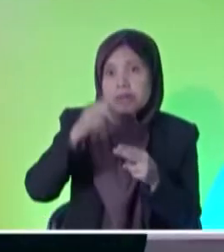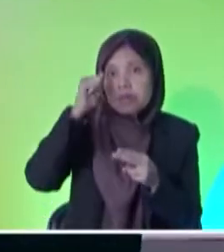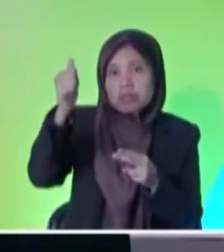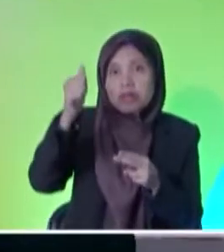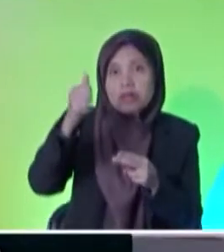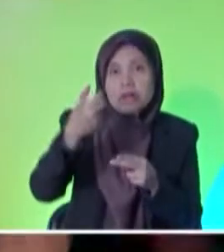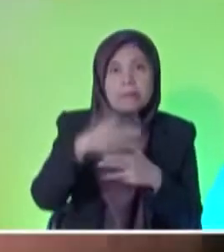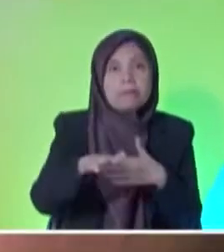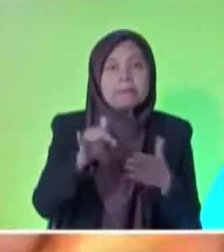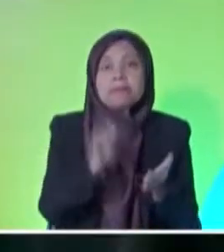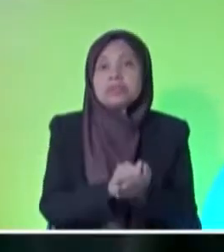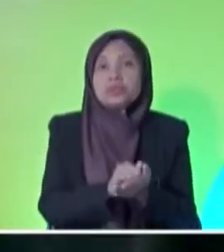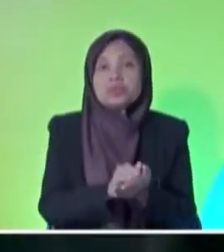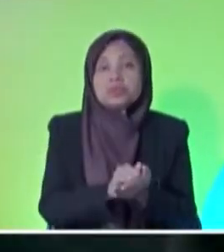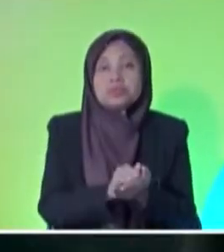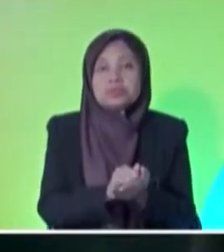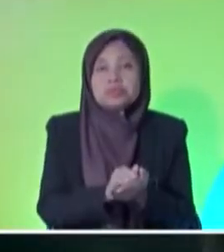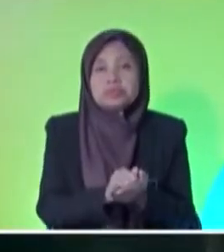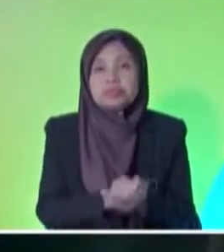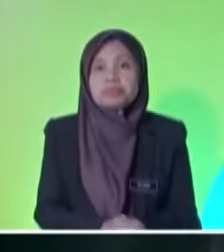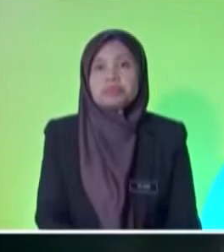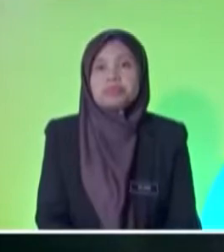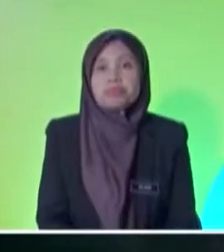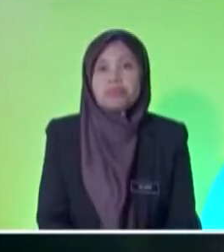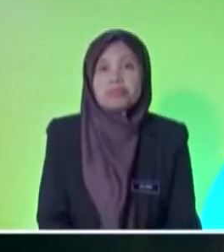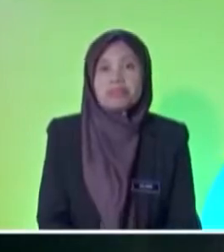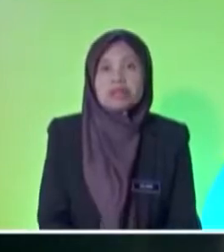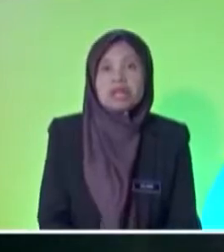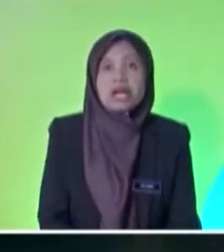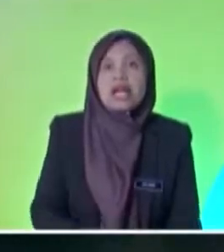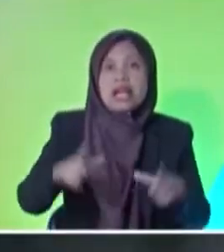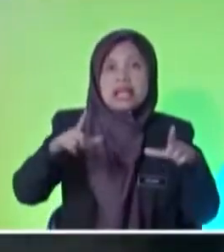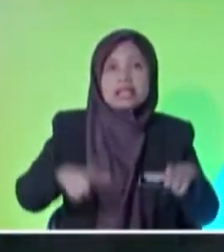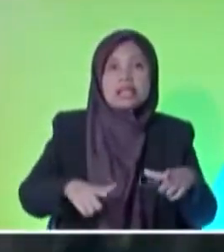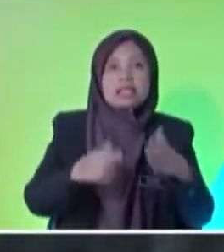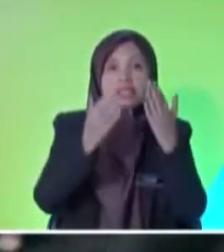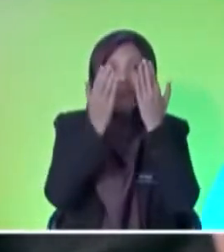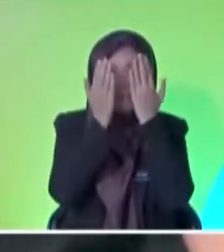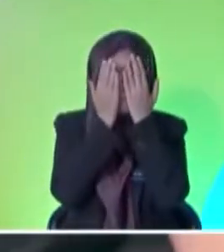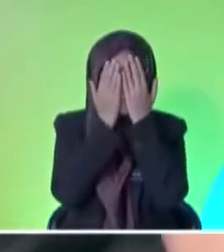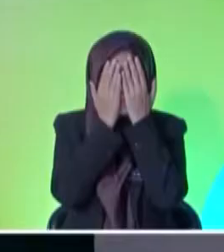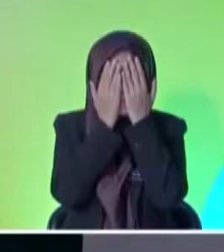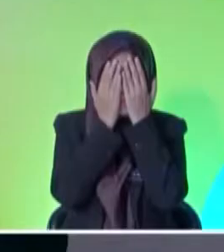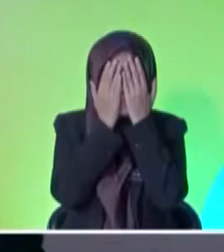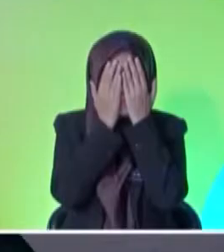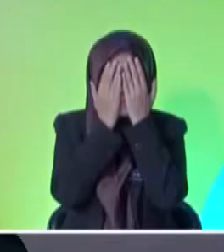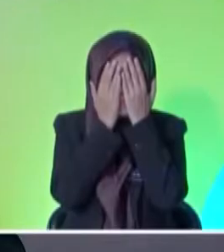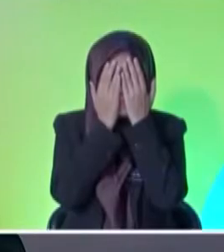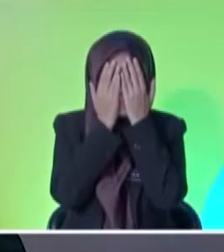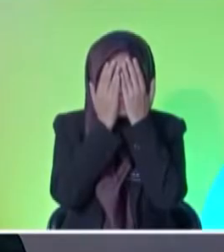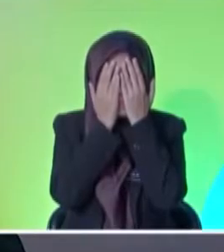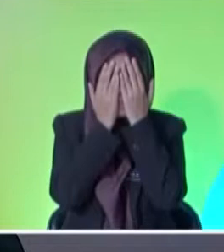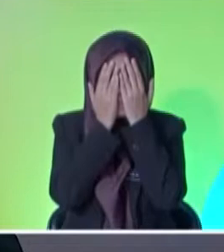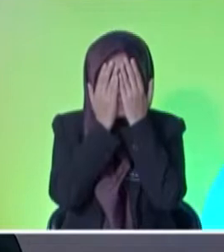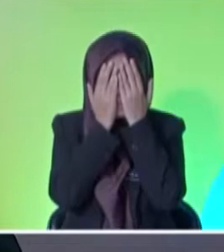mudanya ah ah satu pekaro tempat terus kelilu betok di muka Oke tetap karena